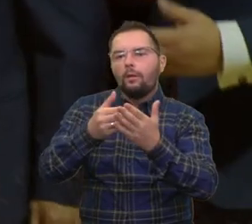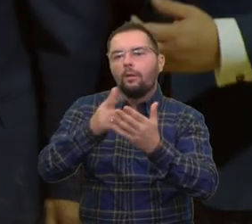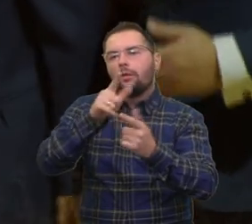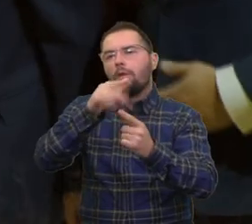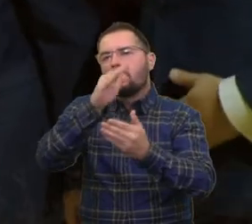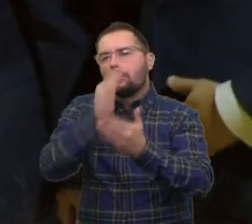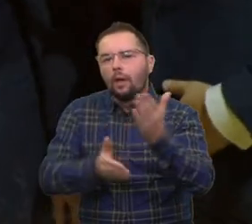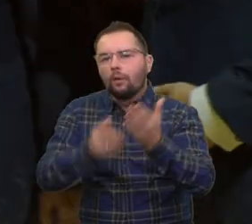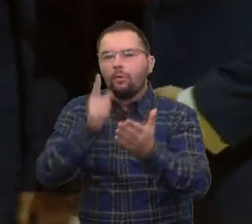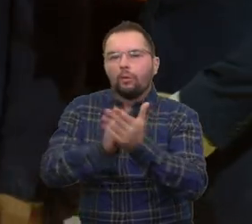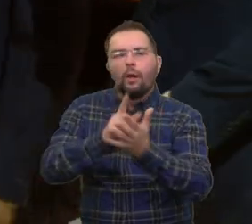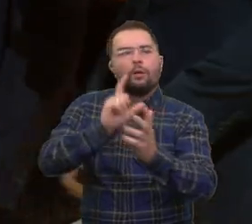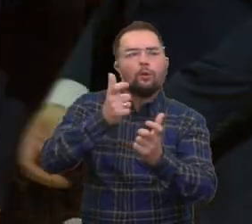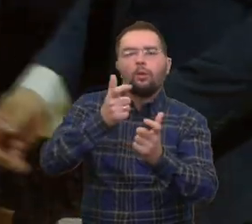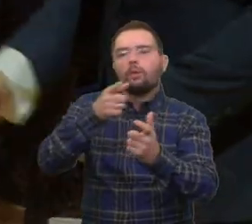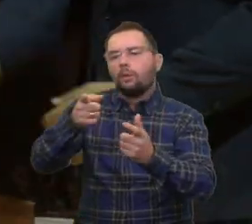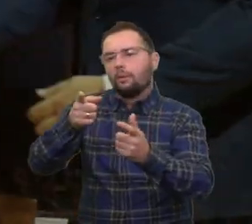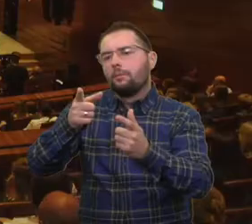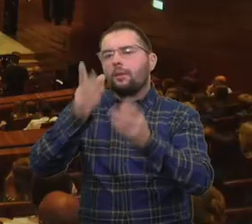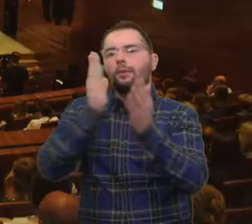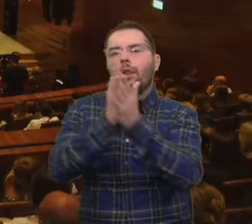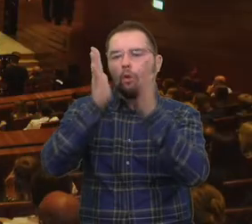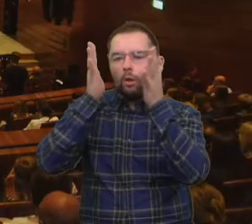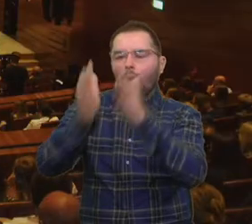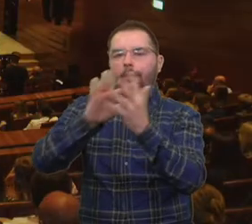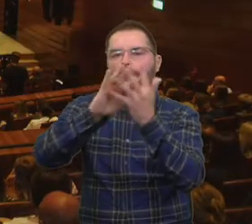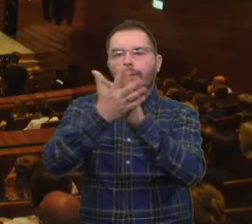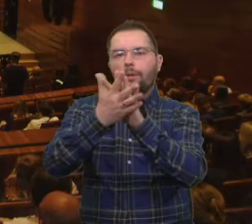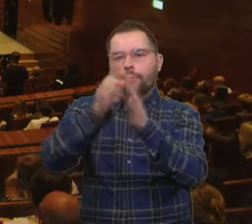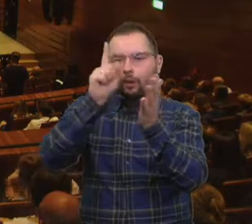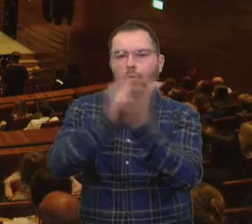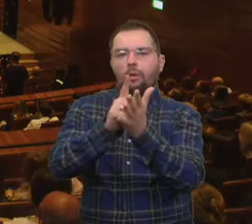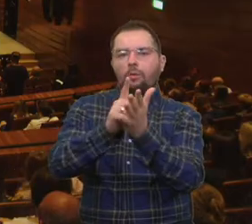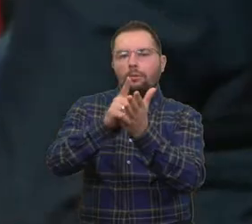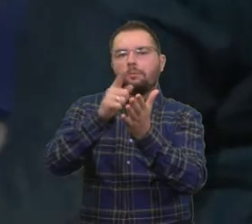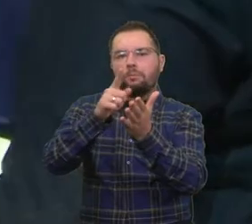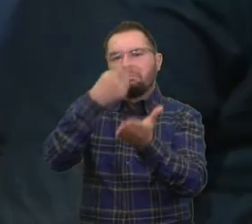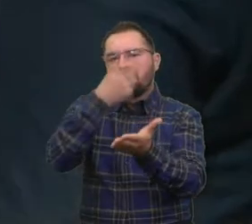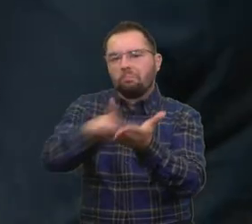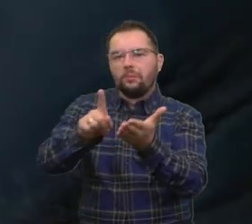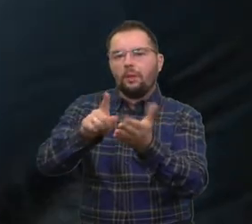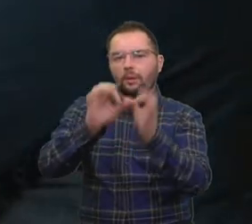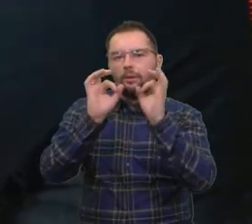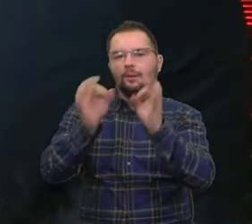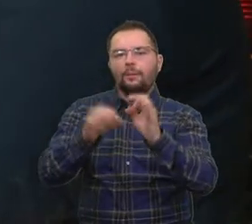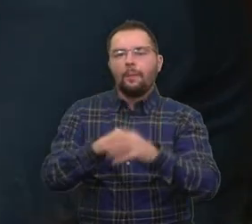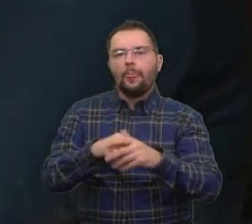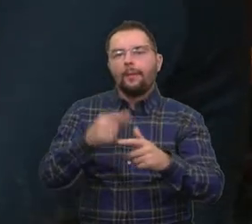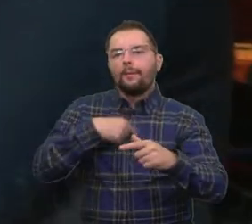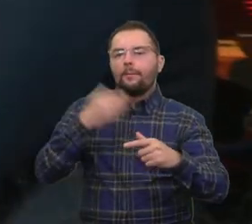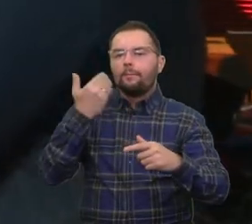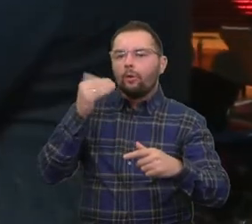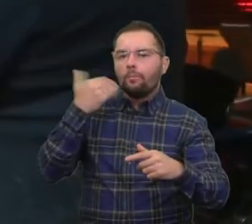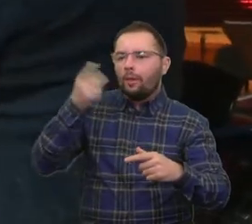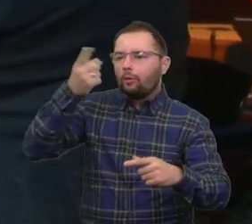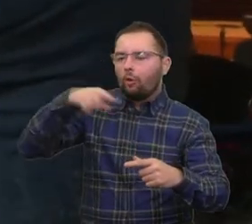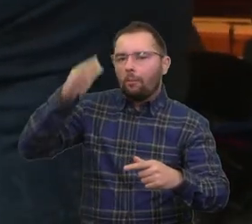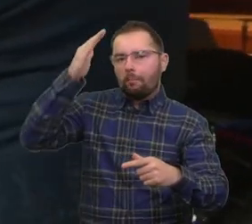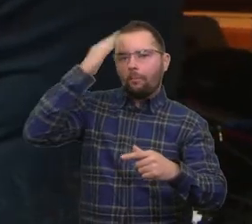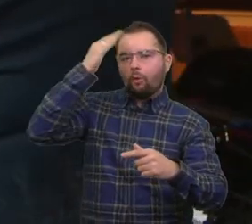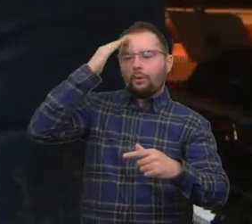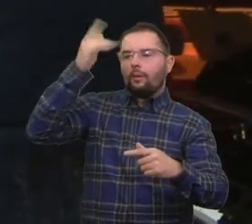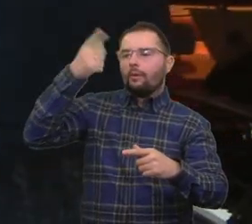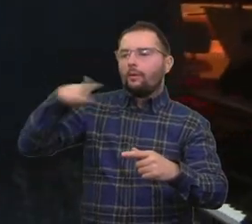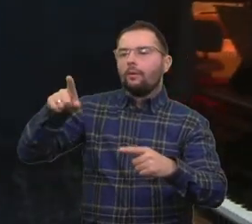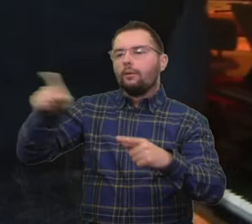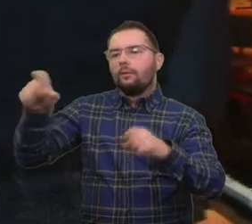to była to właśnie ta. Dziś cieszymy się jej efektami, ale także cieszymy się, mogąc osobiście poznać ludzi, dzięki